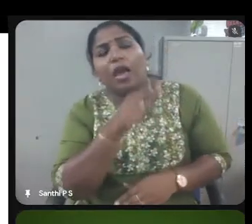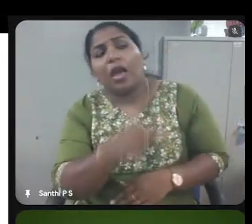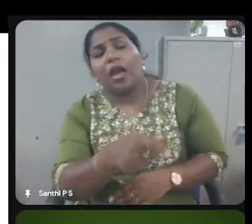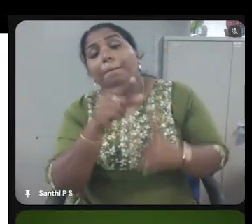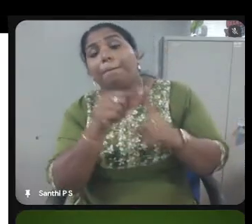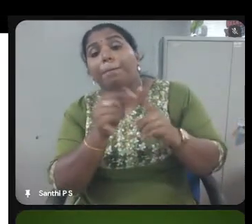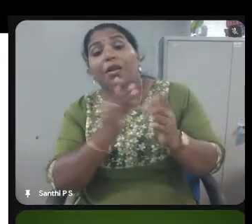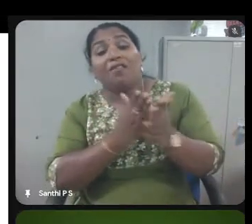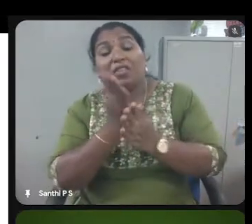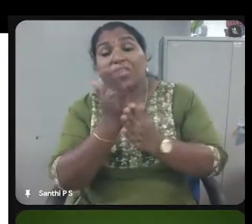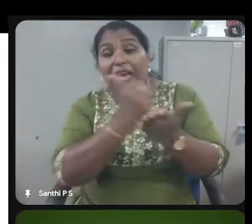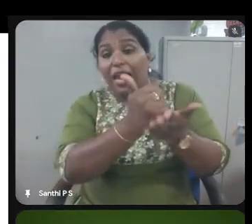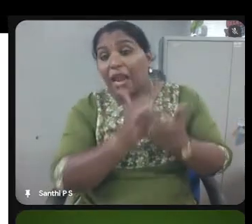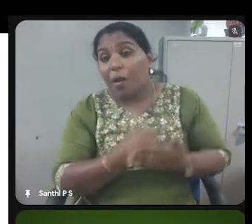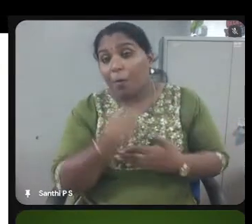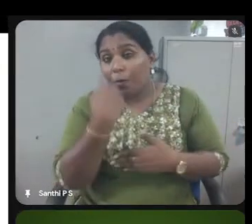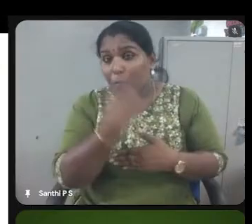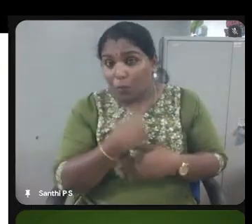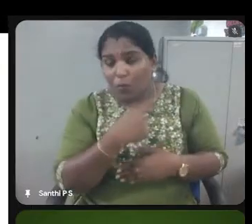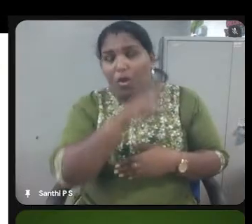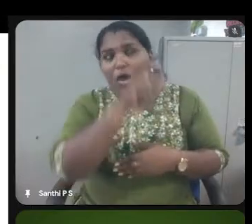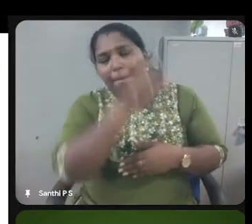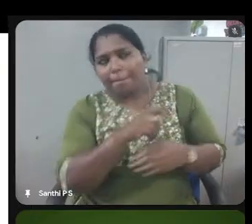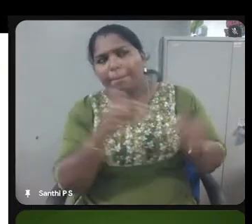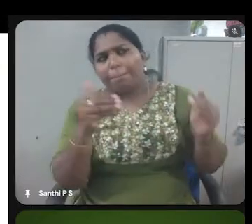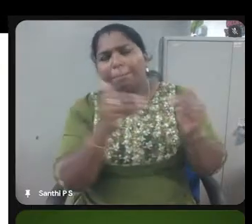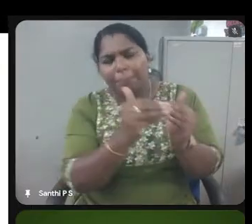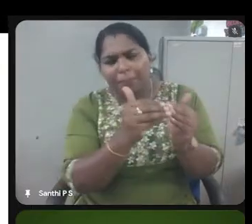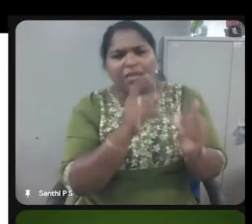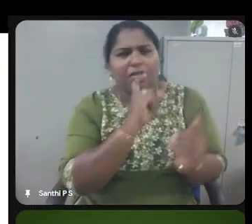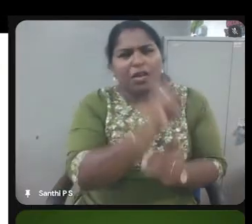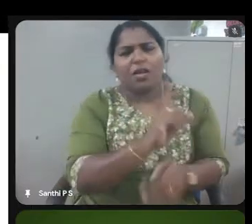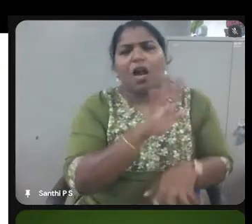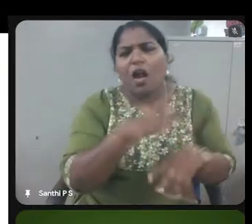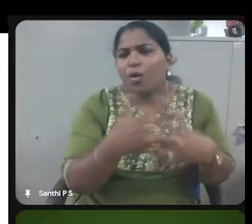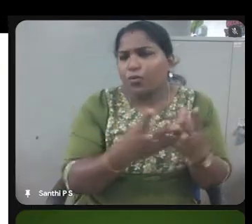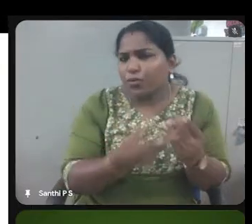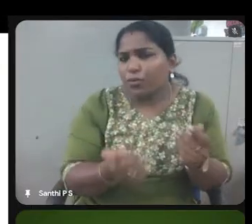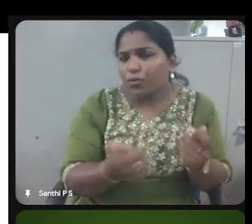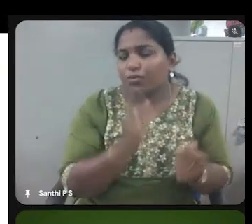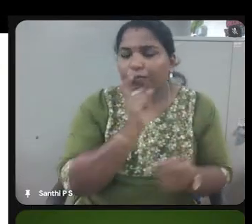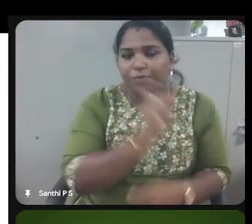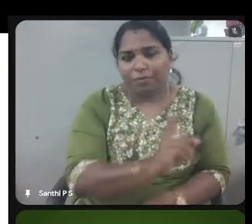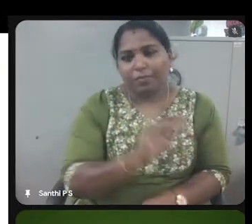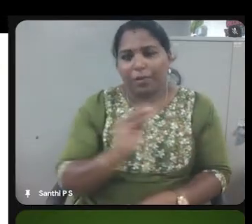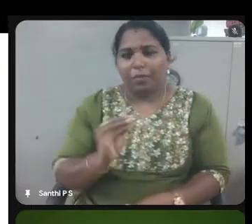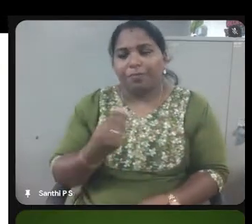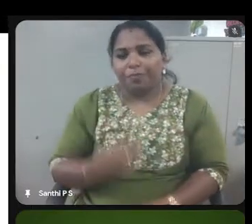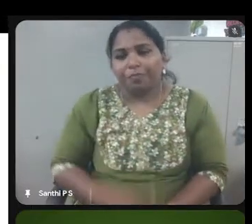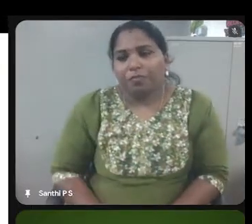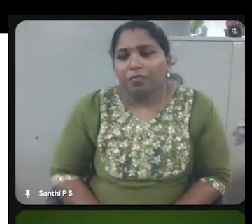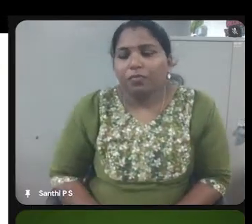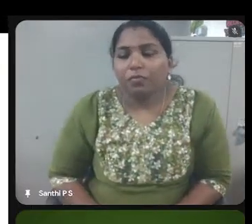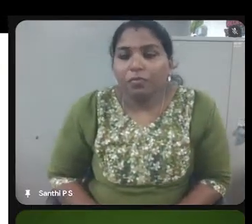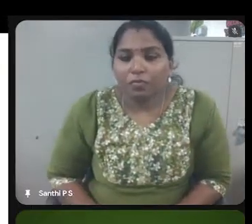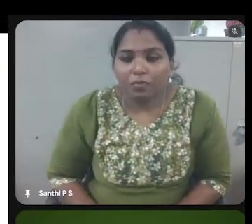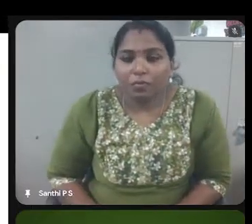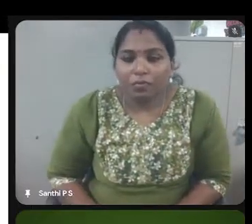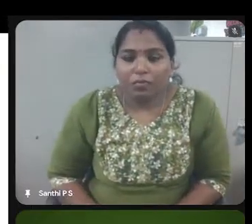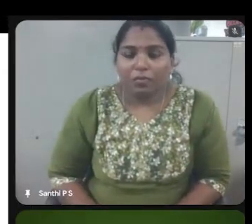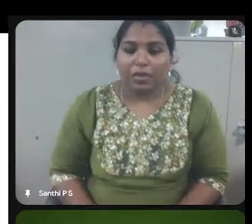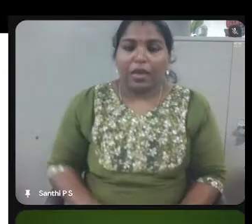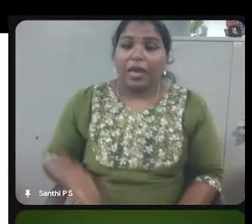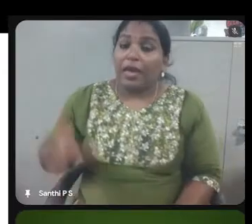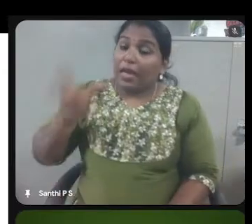പ്രൊഫഷണൽ ഹെൽപ്പ് എടുക്കുന്നത് അവിടെ തന്നെ ആ ചോദിക്കുക എന്ത് ചെയ്യാൻ പറ്റുമെന്നുള്ളത്. അപ്പൊ നമുക്ക് ഇത് റീഇൻട്രൊഡ്യൂസ്